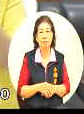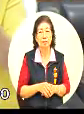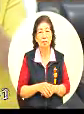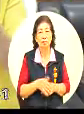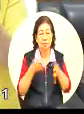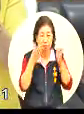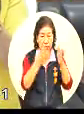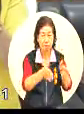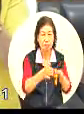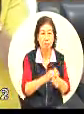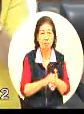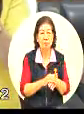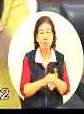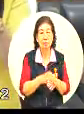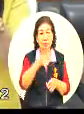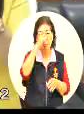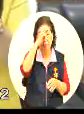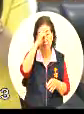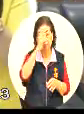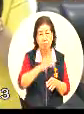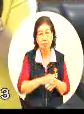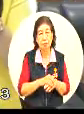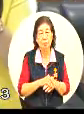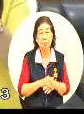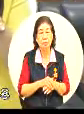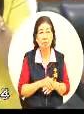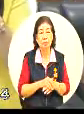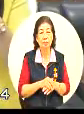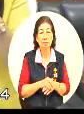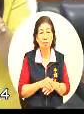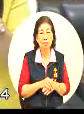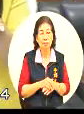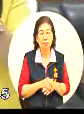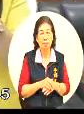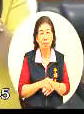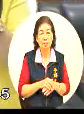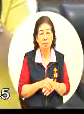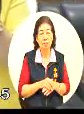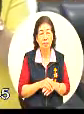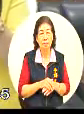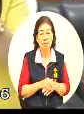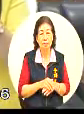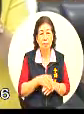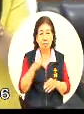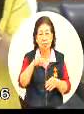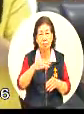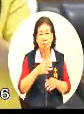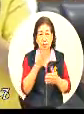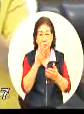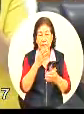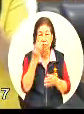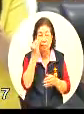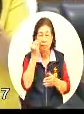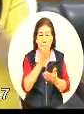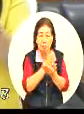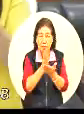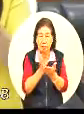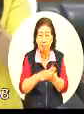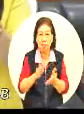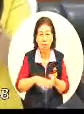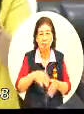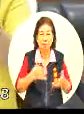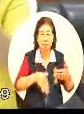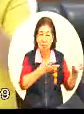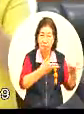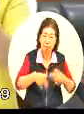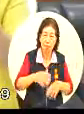针对这哦，希望公进我们观光景点多来我们凤山，啊，尤其哦，我